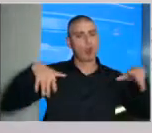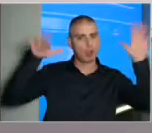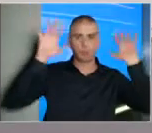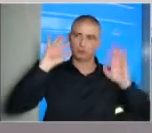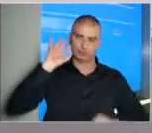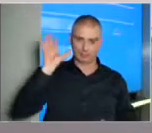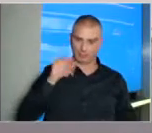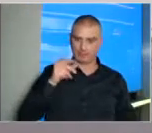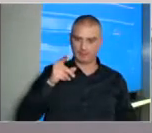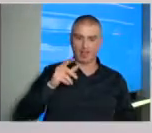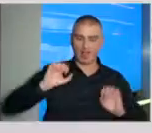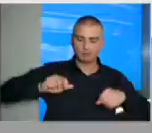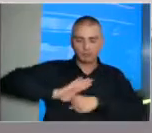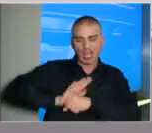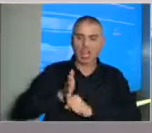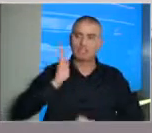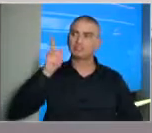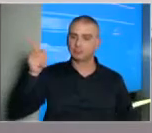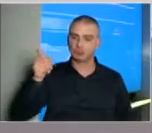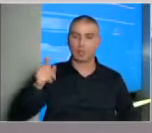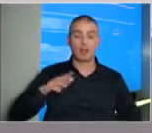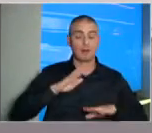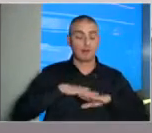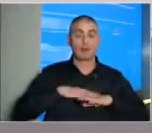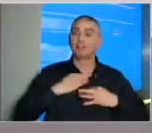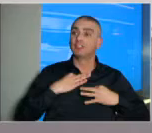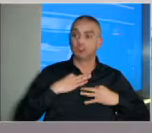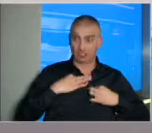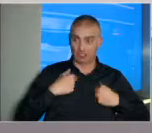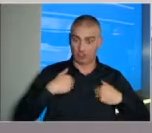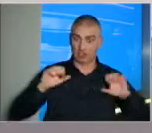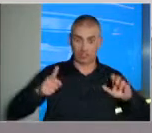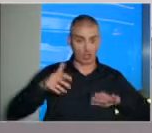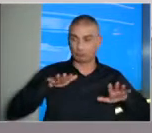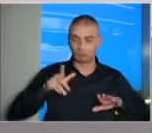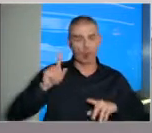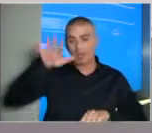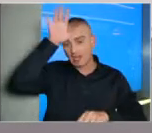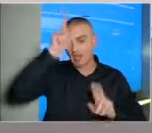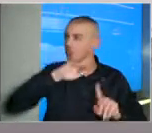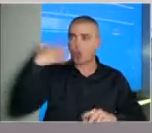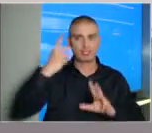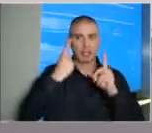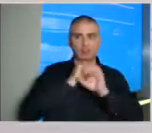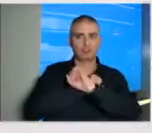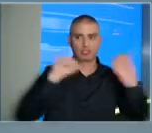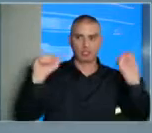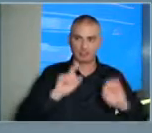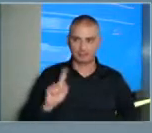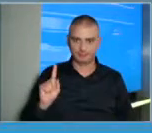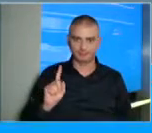agreement with your vicious regime. On my watch, Iran will not have nuclear